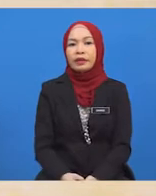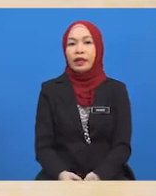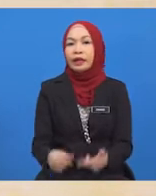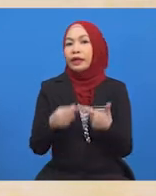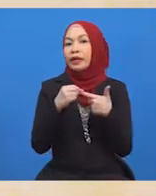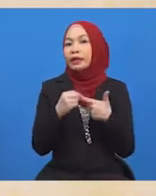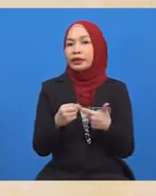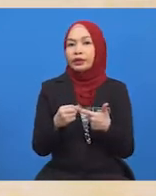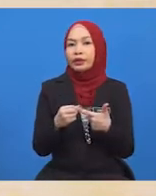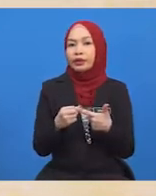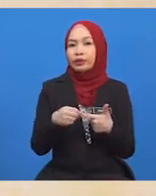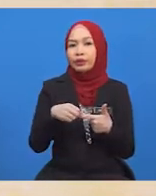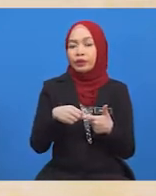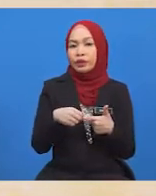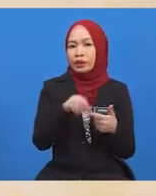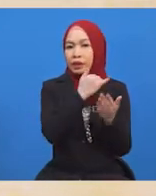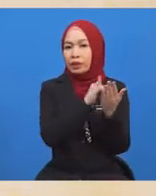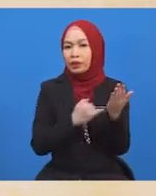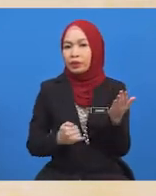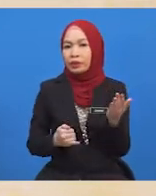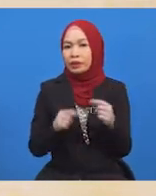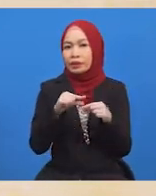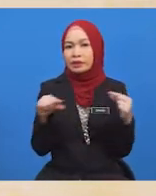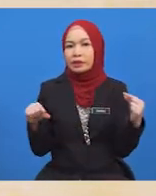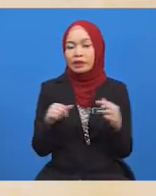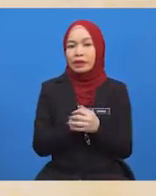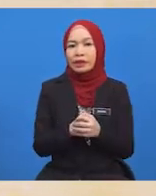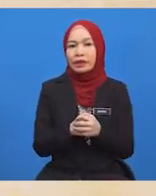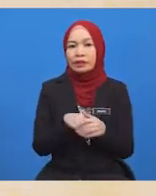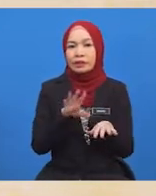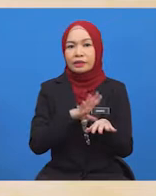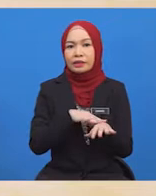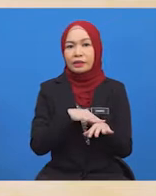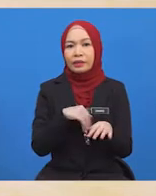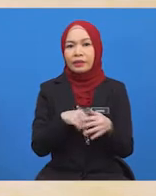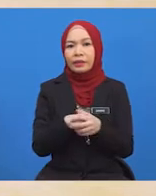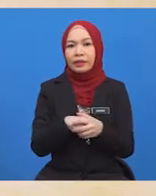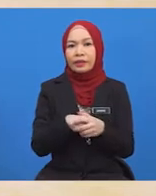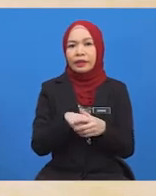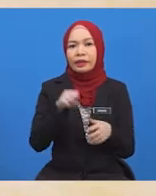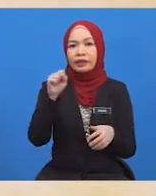Kedua, kita lukis garis serenjang pada